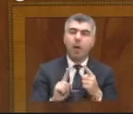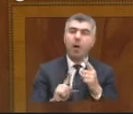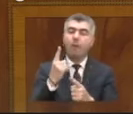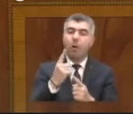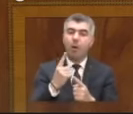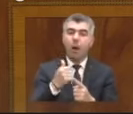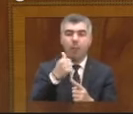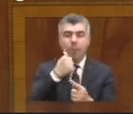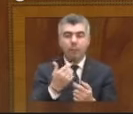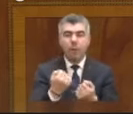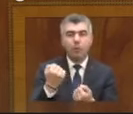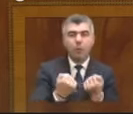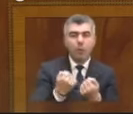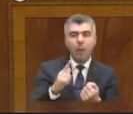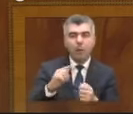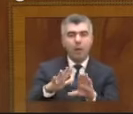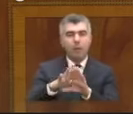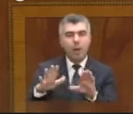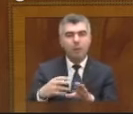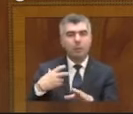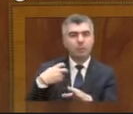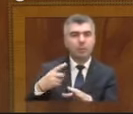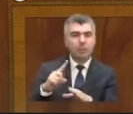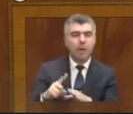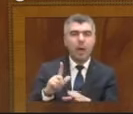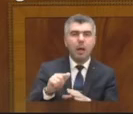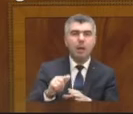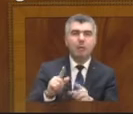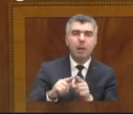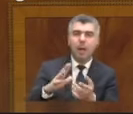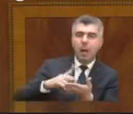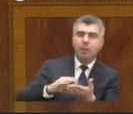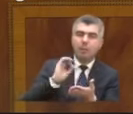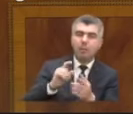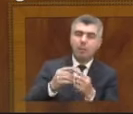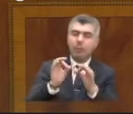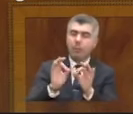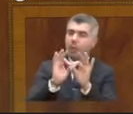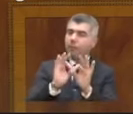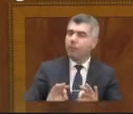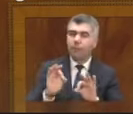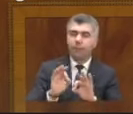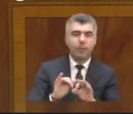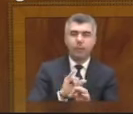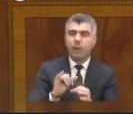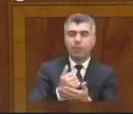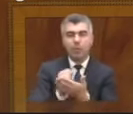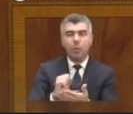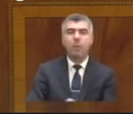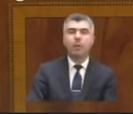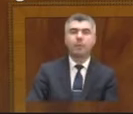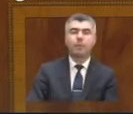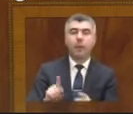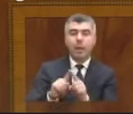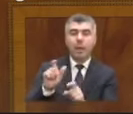سيستيم، عنده الطوموبيل، عنده الاراضي، عنده هذا، ولكن كان عامل هذاك لافونتاج اللي ما عندوش فيه الحق، هذاك كيخرج. وكانوا الناس اللي على